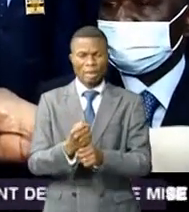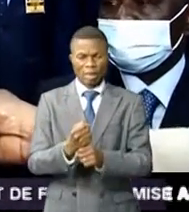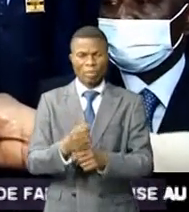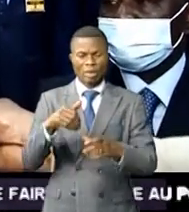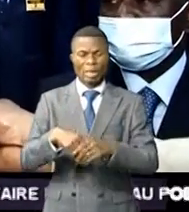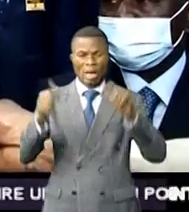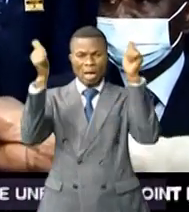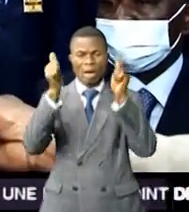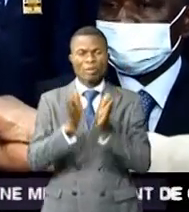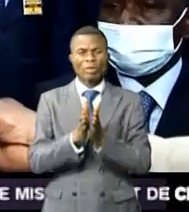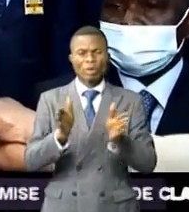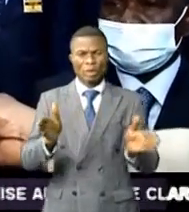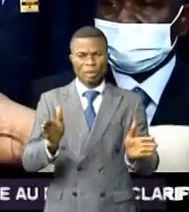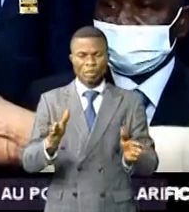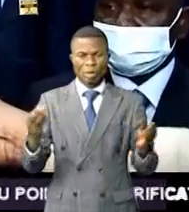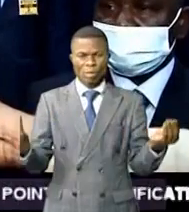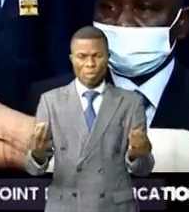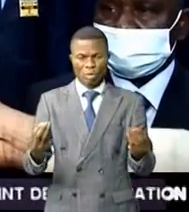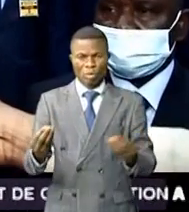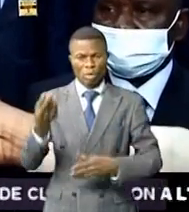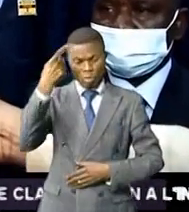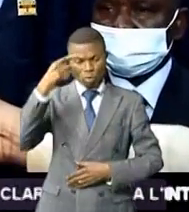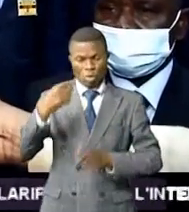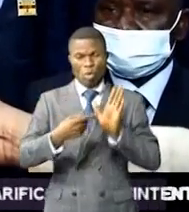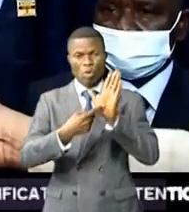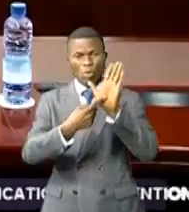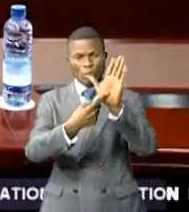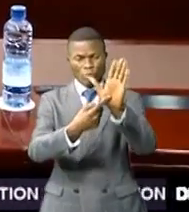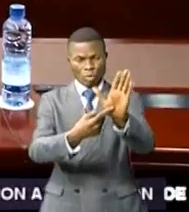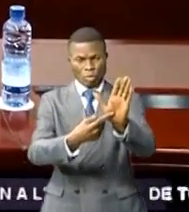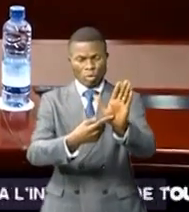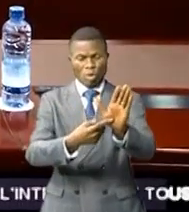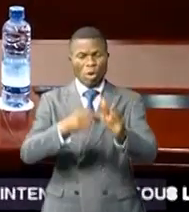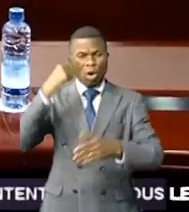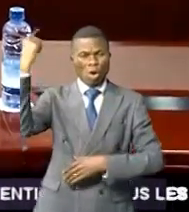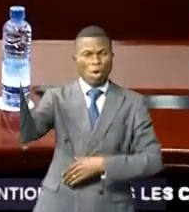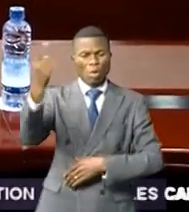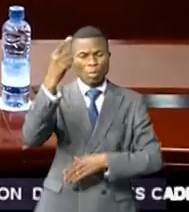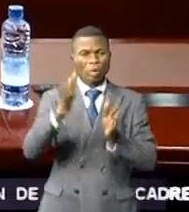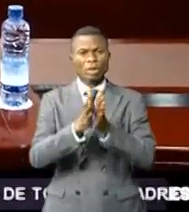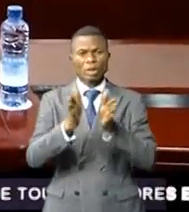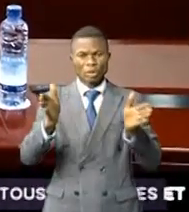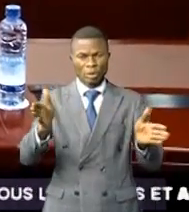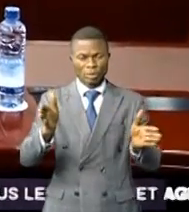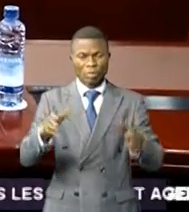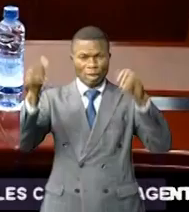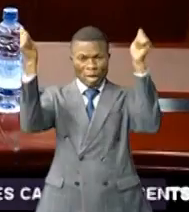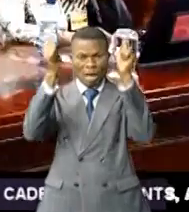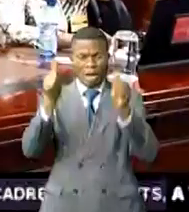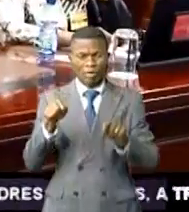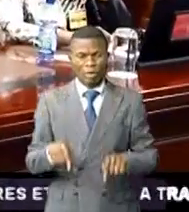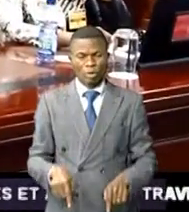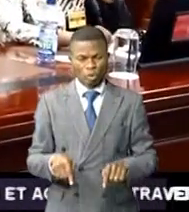africain, pour montrer à tout le monde que l'Afrique